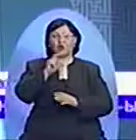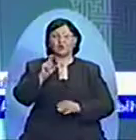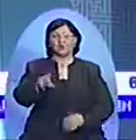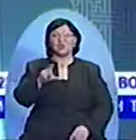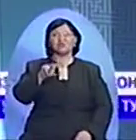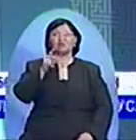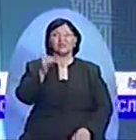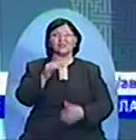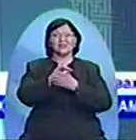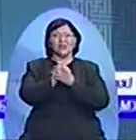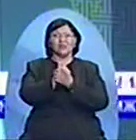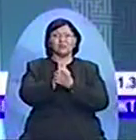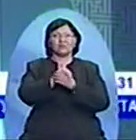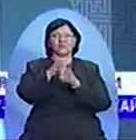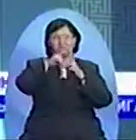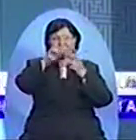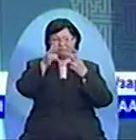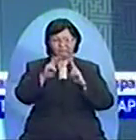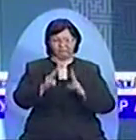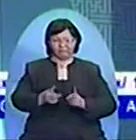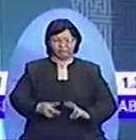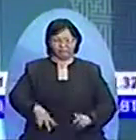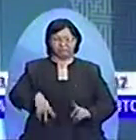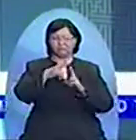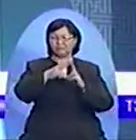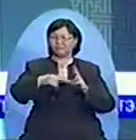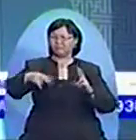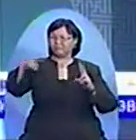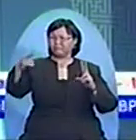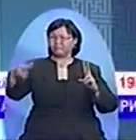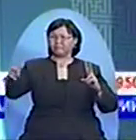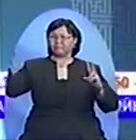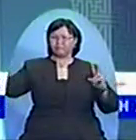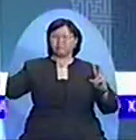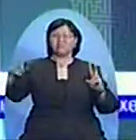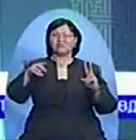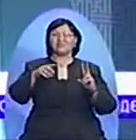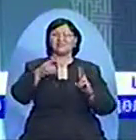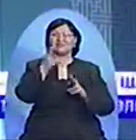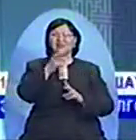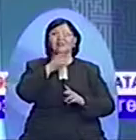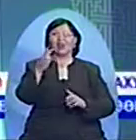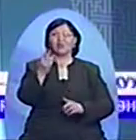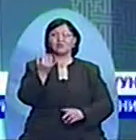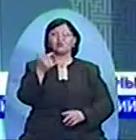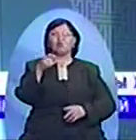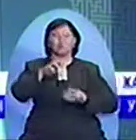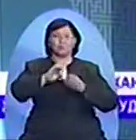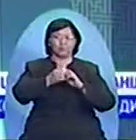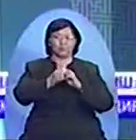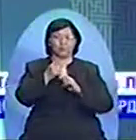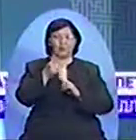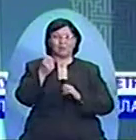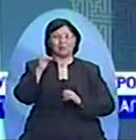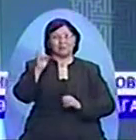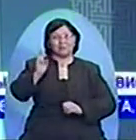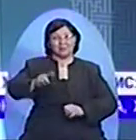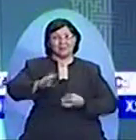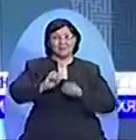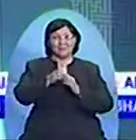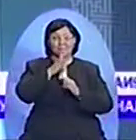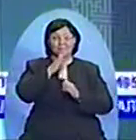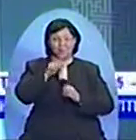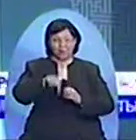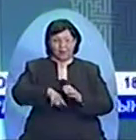их үсрэлт холбох 110 кВт-ын цэглэн дамжуулах агаарын шугамыг энэ онд багтаан барьж дуусгана. Өнөөдөр шав тавих ёсол